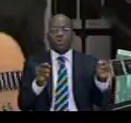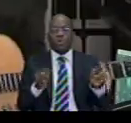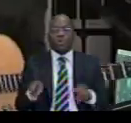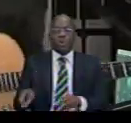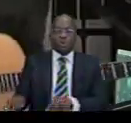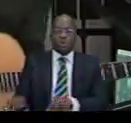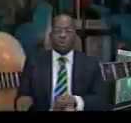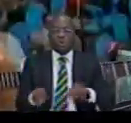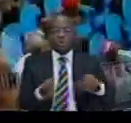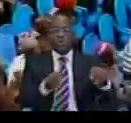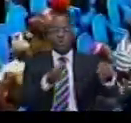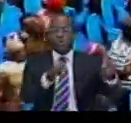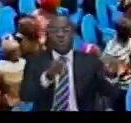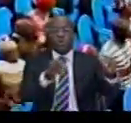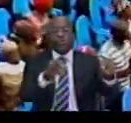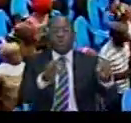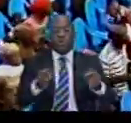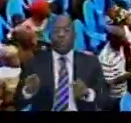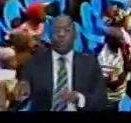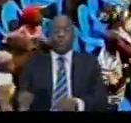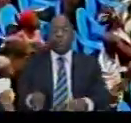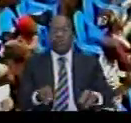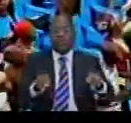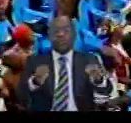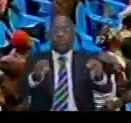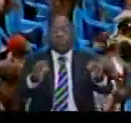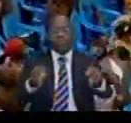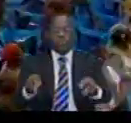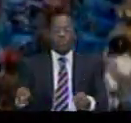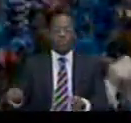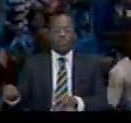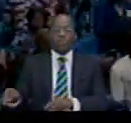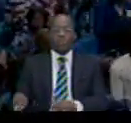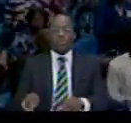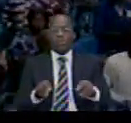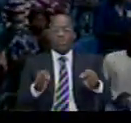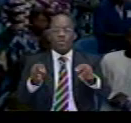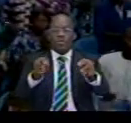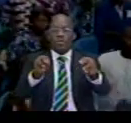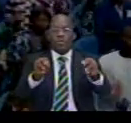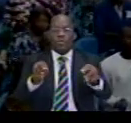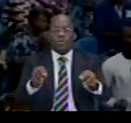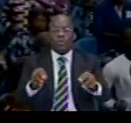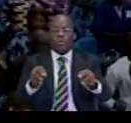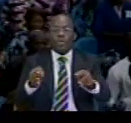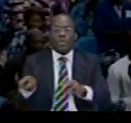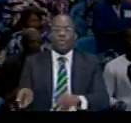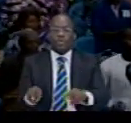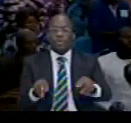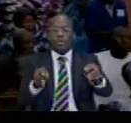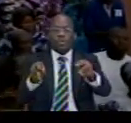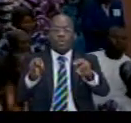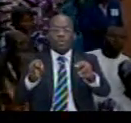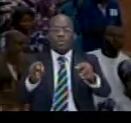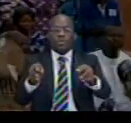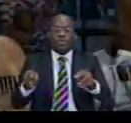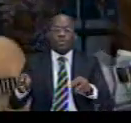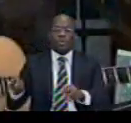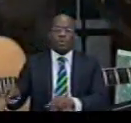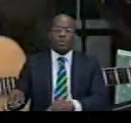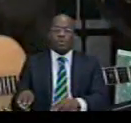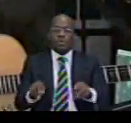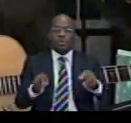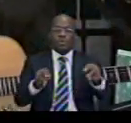agis, agis, agis, agis. Oh, agis, agis,